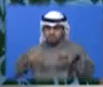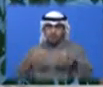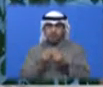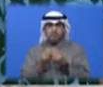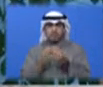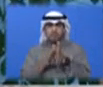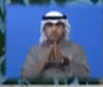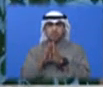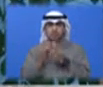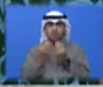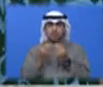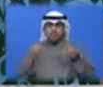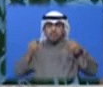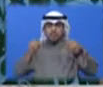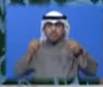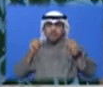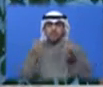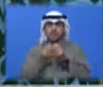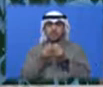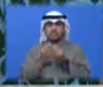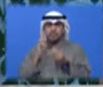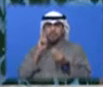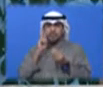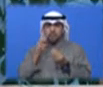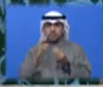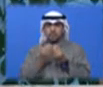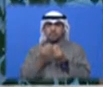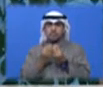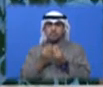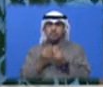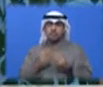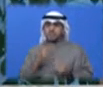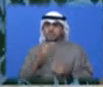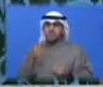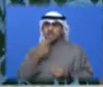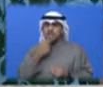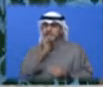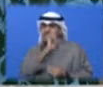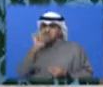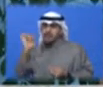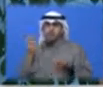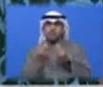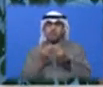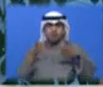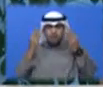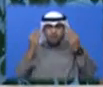مشروع ميزة للقياس والتقويم، مشروع بيرز وتيمز كذلك للقياس والتقويم،